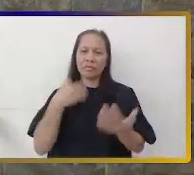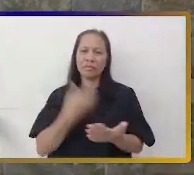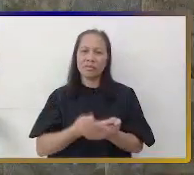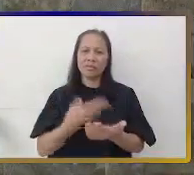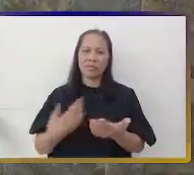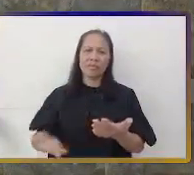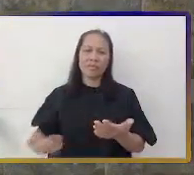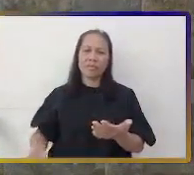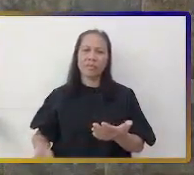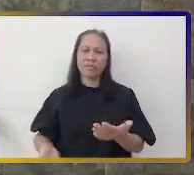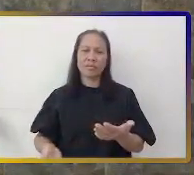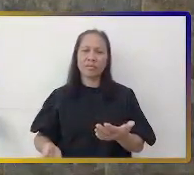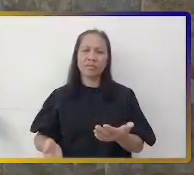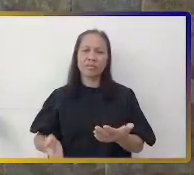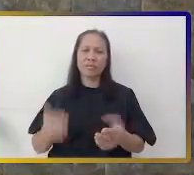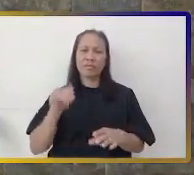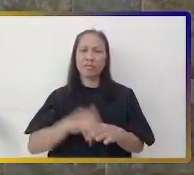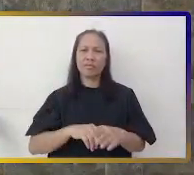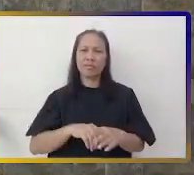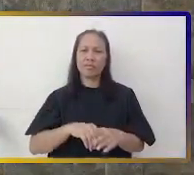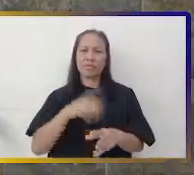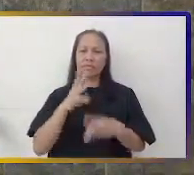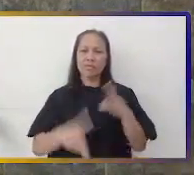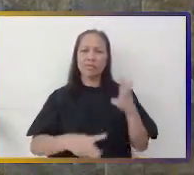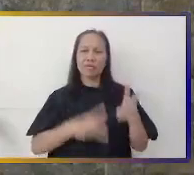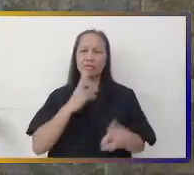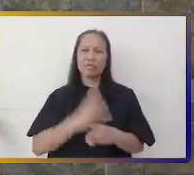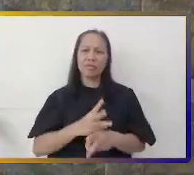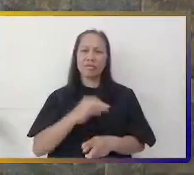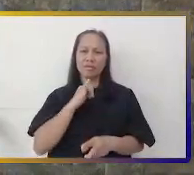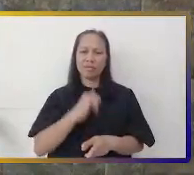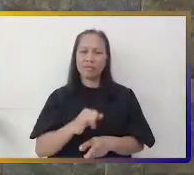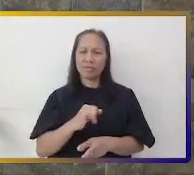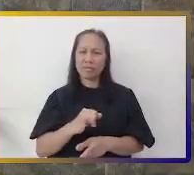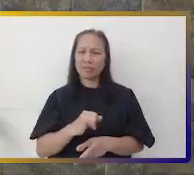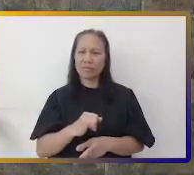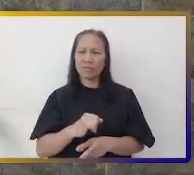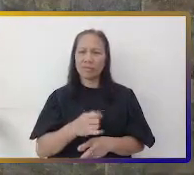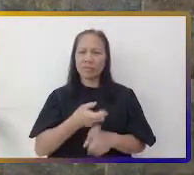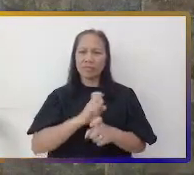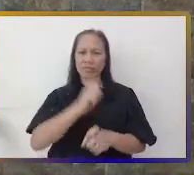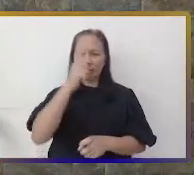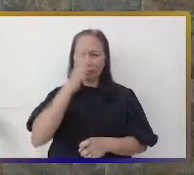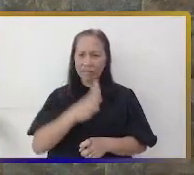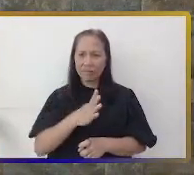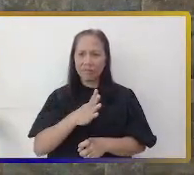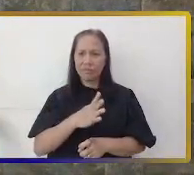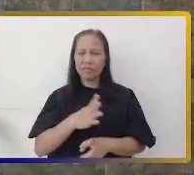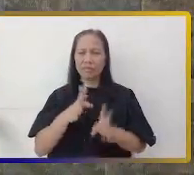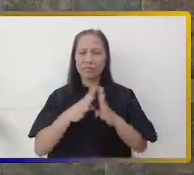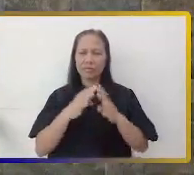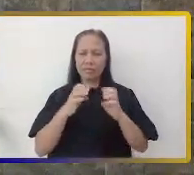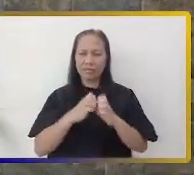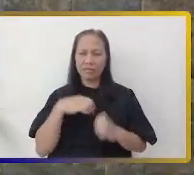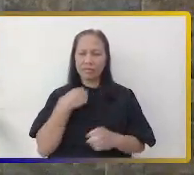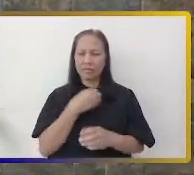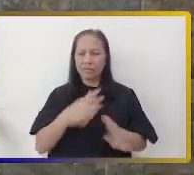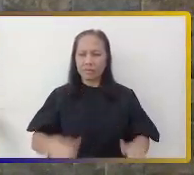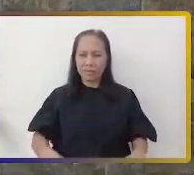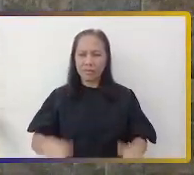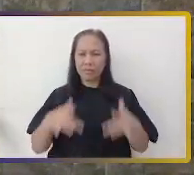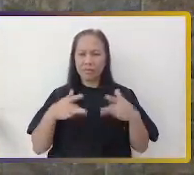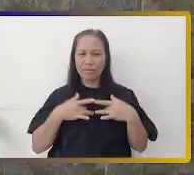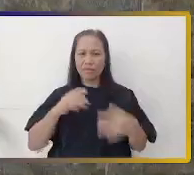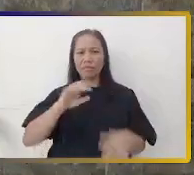eh tayo may limitasyon ang paggastos natin sa hospital pero pag sinabi ng Diyos ako Hindi ko kailangan ng ng pera para i